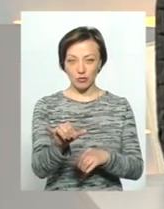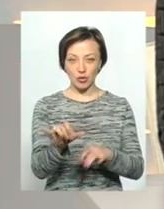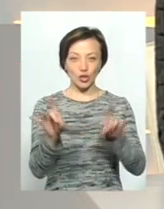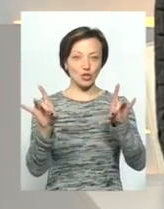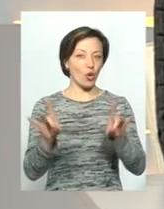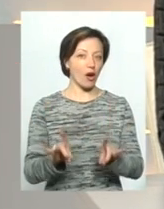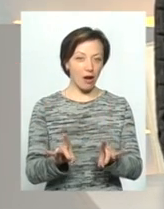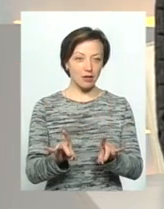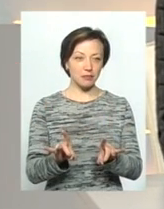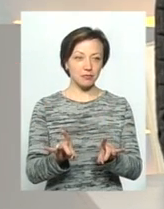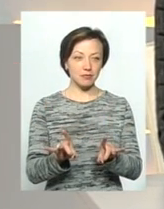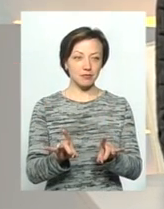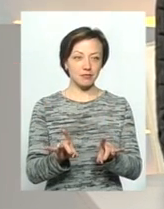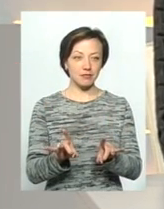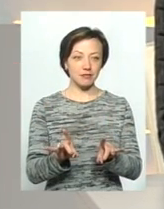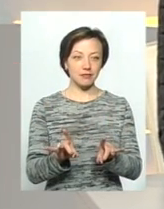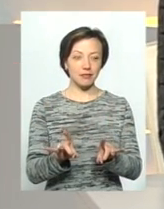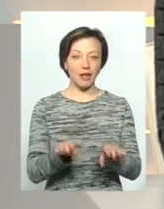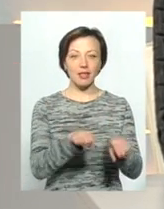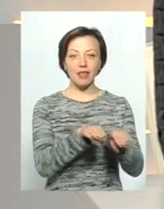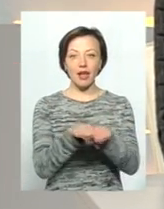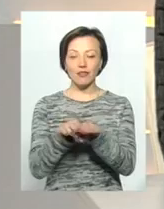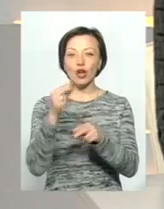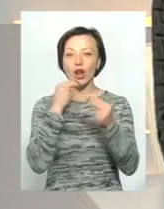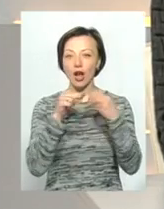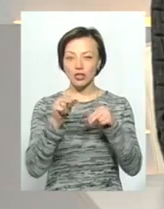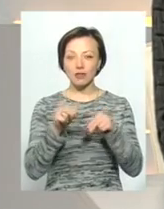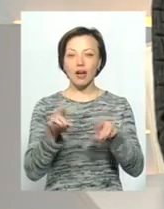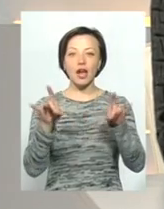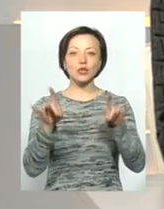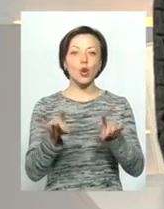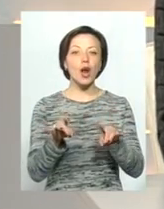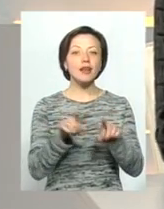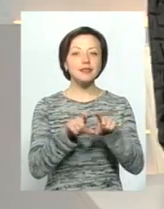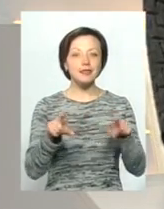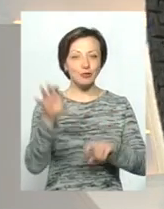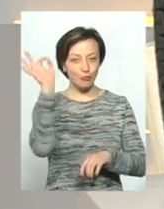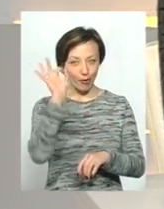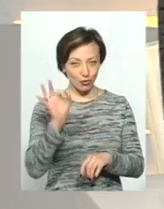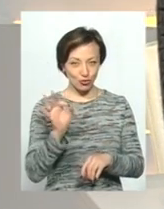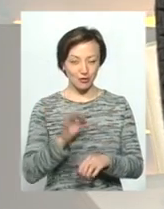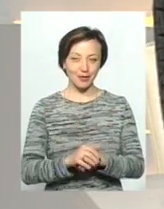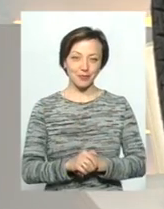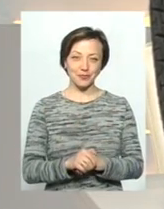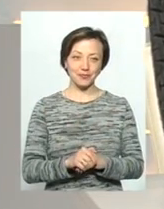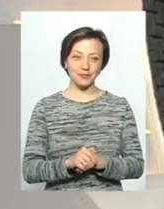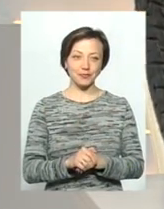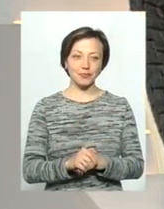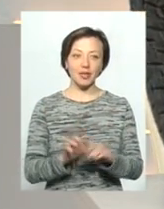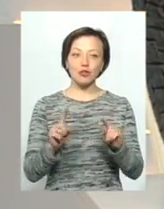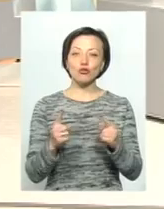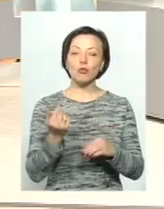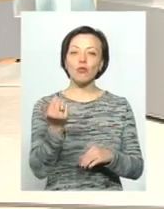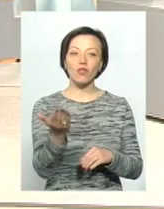в вашому ресторані, як вони сказали, на рівні кращих ресторацій Німеччини, власне, зазначили. Чому